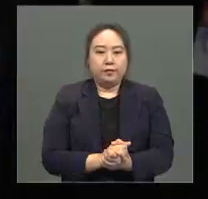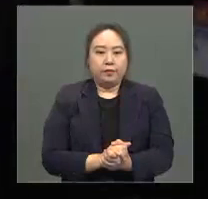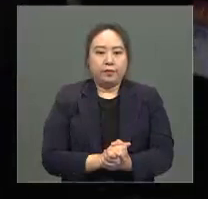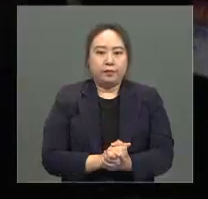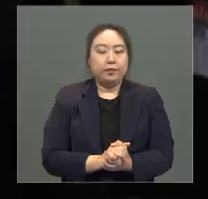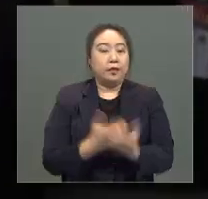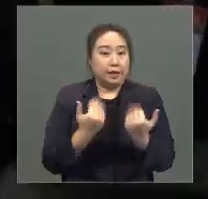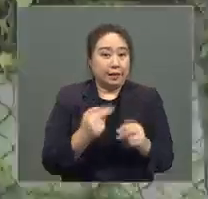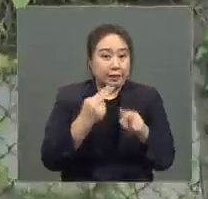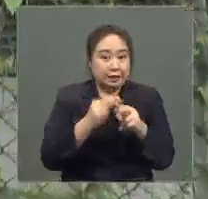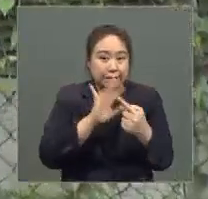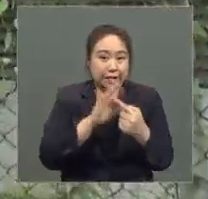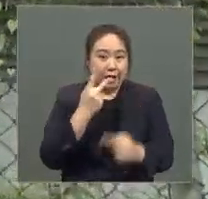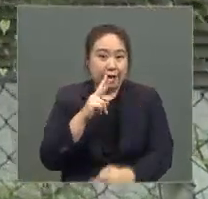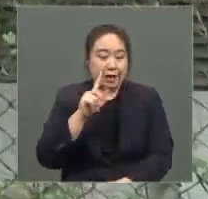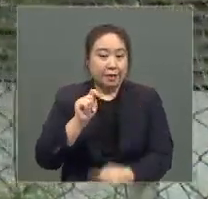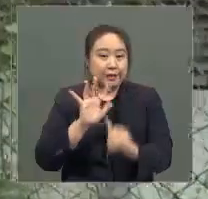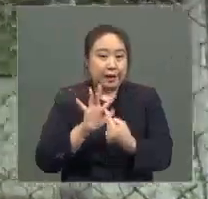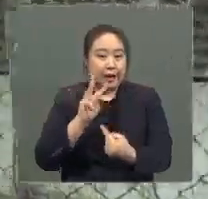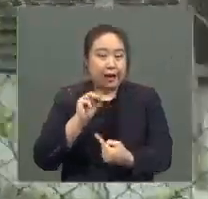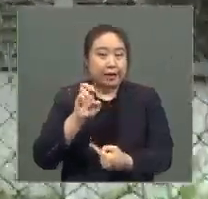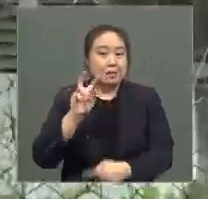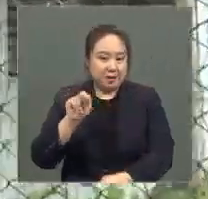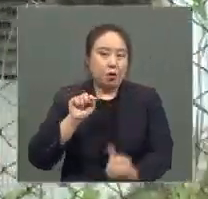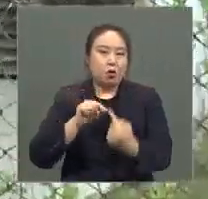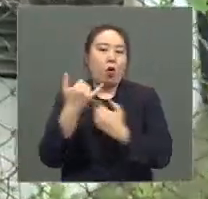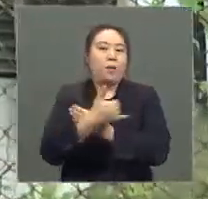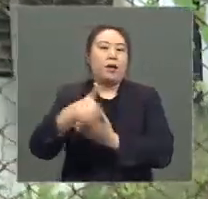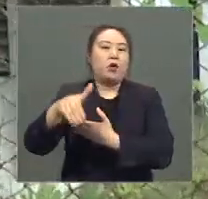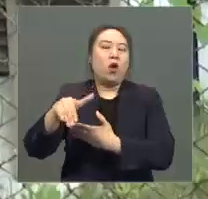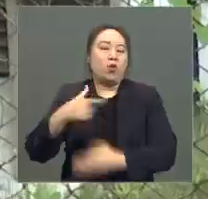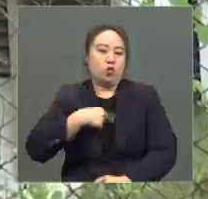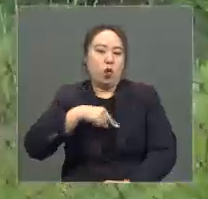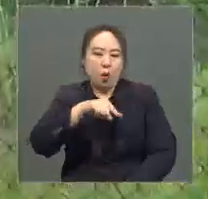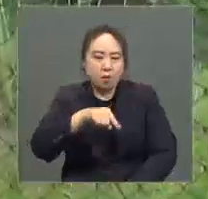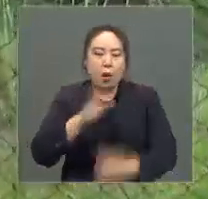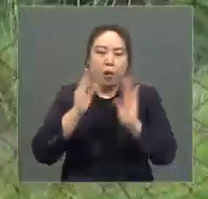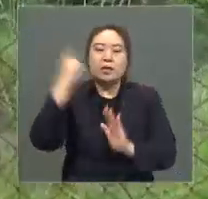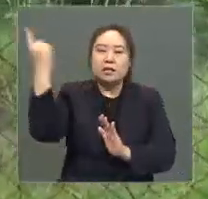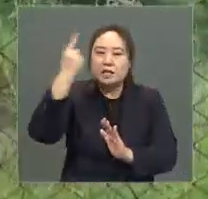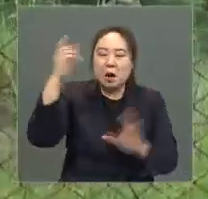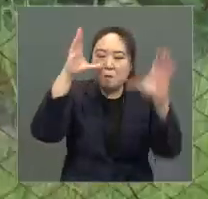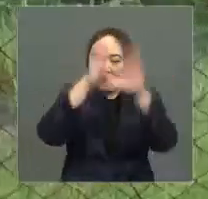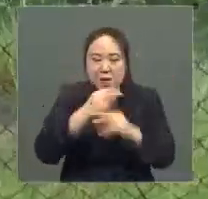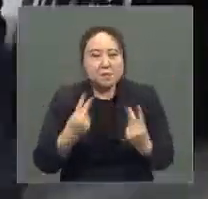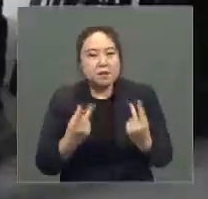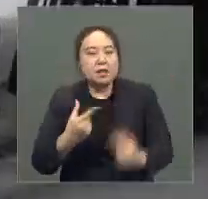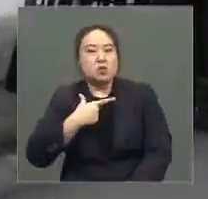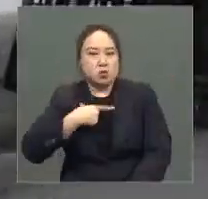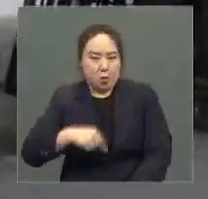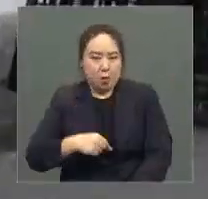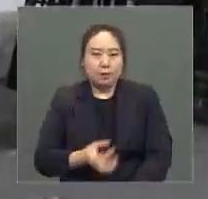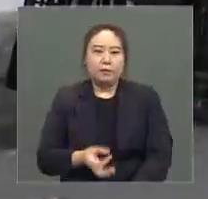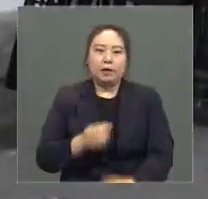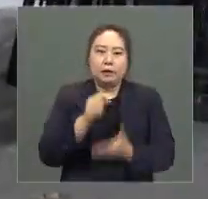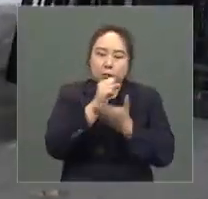โดยเคตมีนั้นจะนิยมใช้ในกลุ่มนักท่องเที่ยวต่างชาตินักท่องเที่ยวยามราตรีเมื่อเสพเข้าไปแล้ว